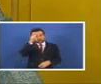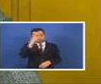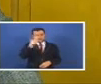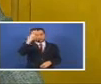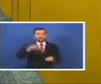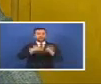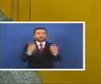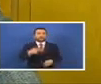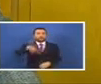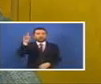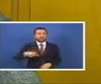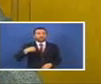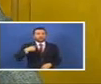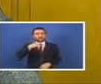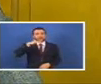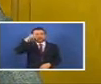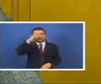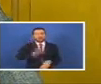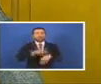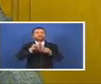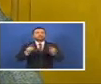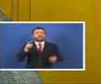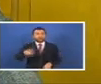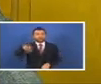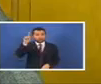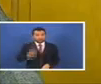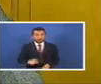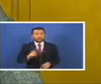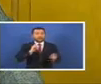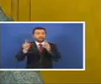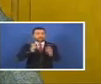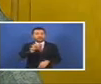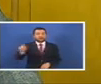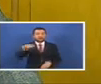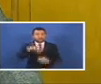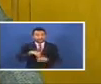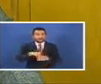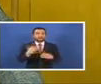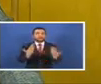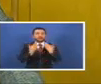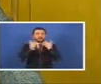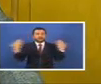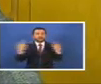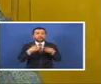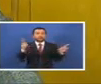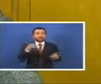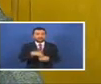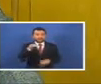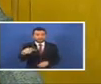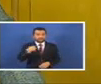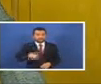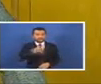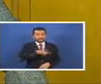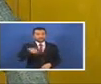incinir. O gün biz bayram yapmayacağız. O gün yargıçlarımız için, yargı bağımsızlığı için